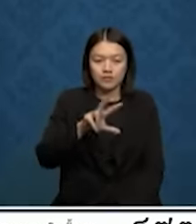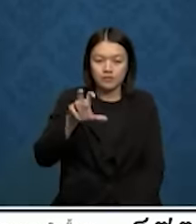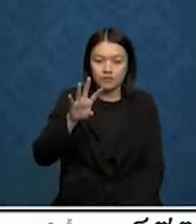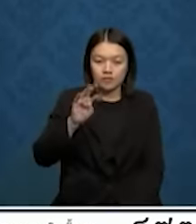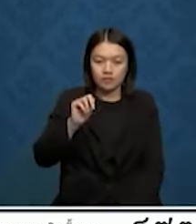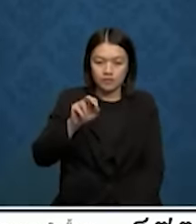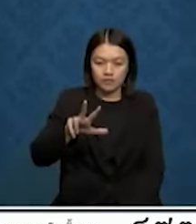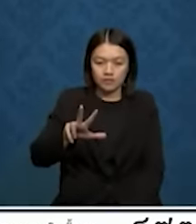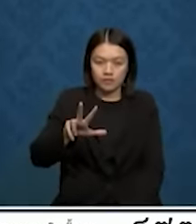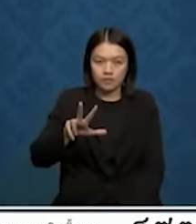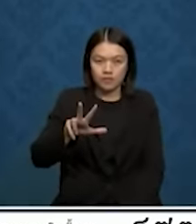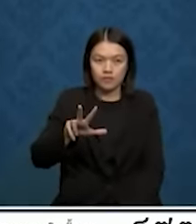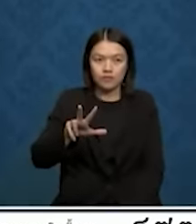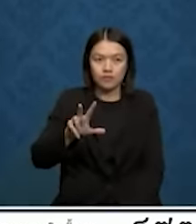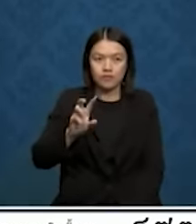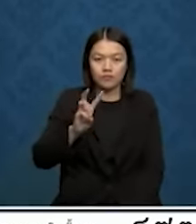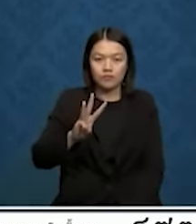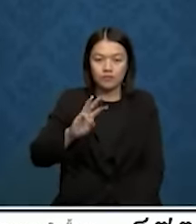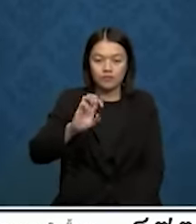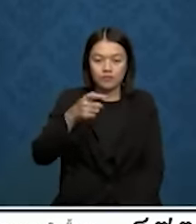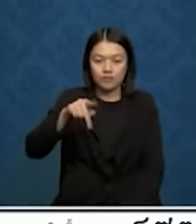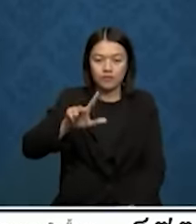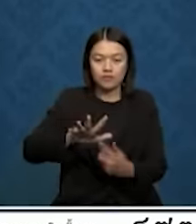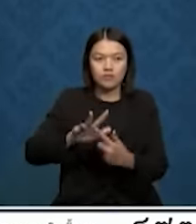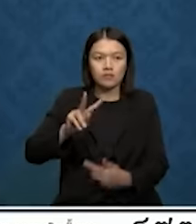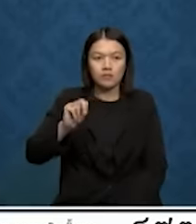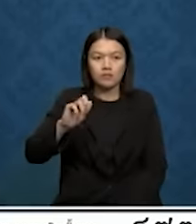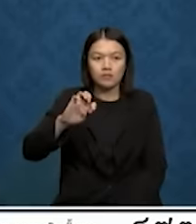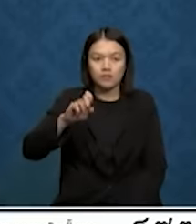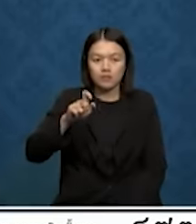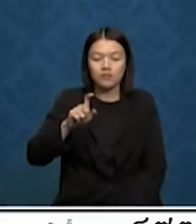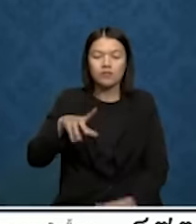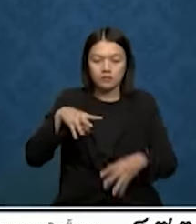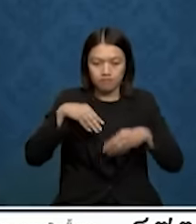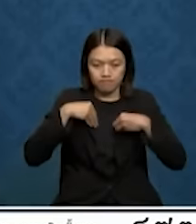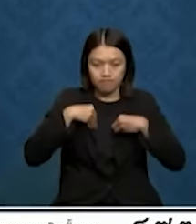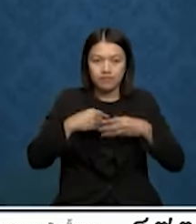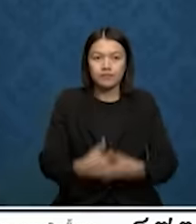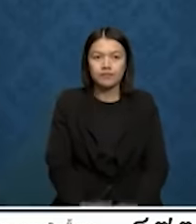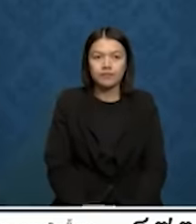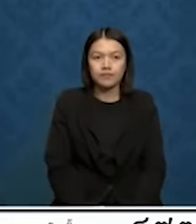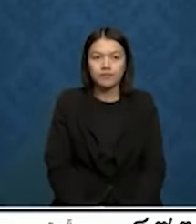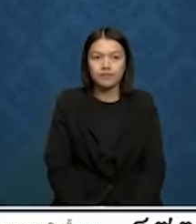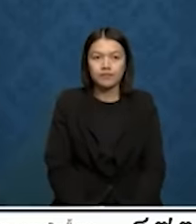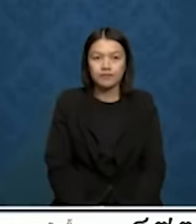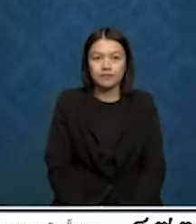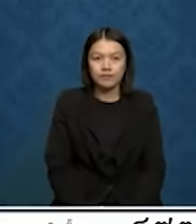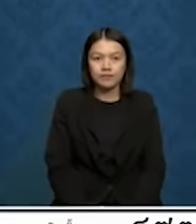343นางสาววิภานีภูคำวง เห็นชอบค่ะ